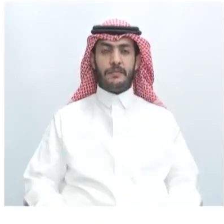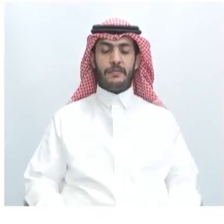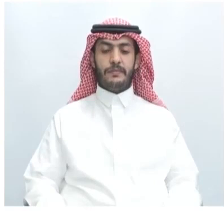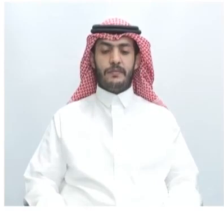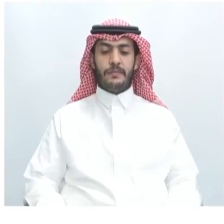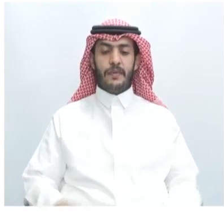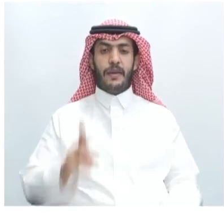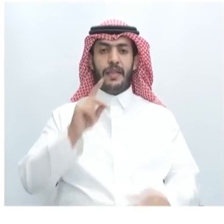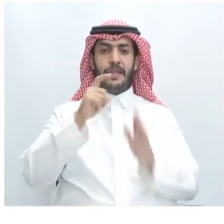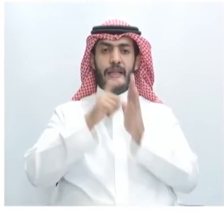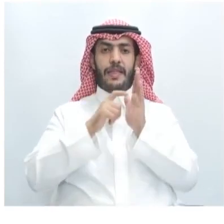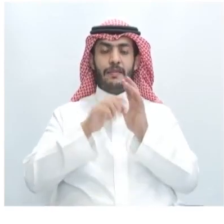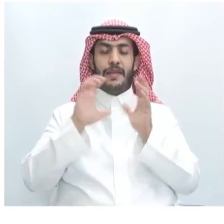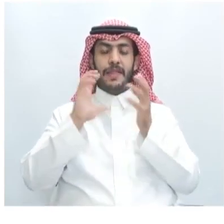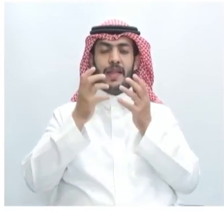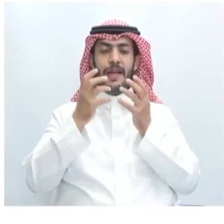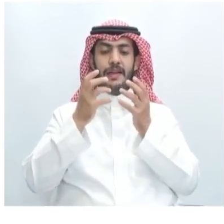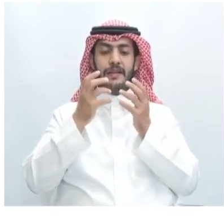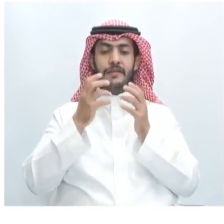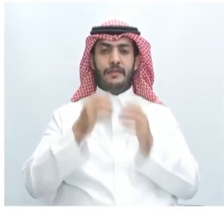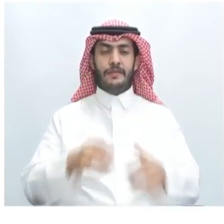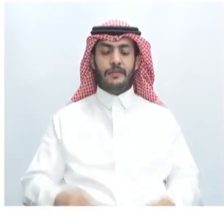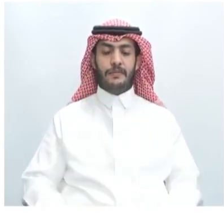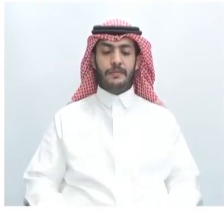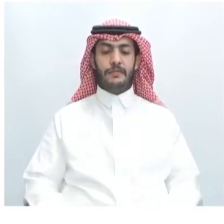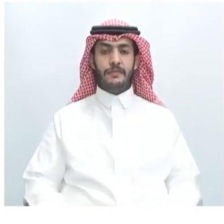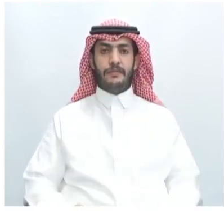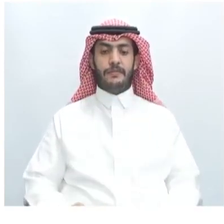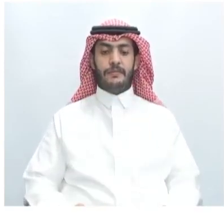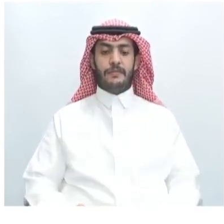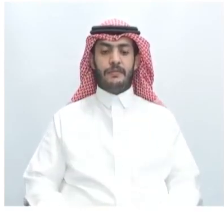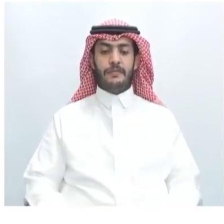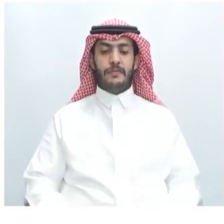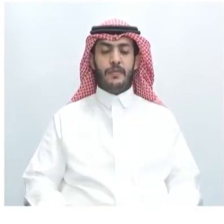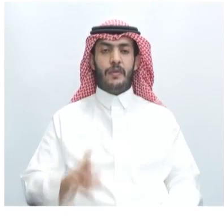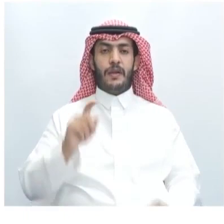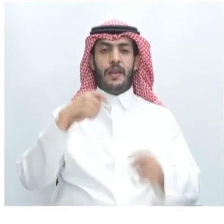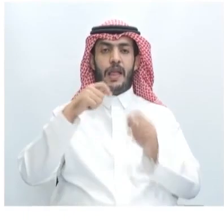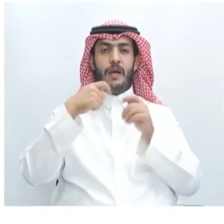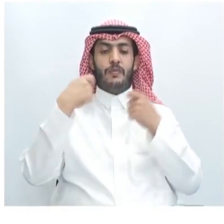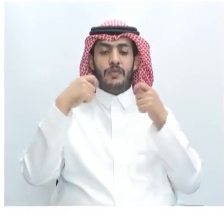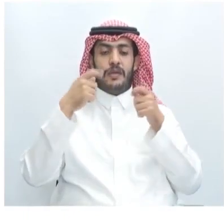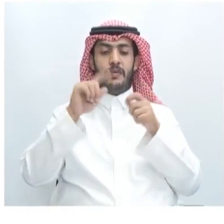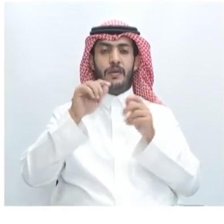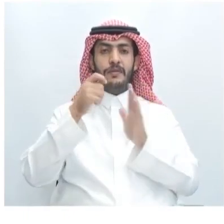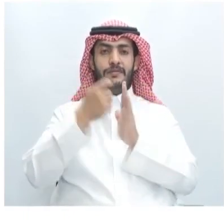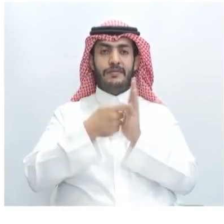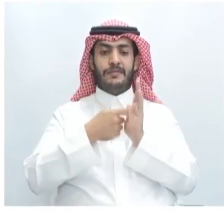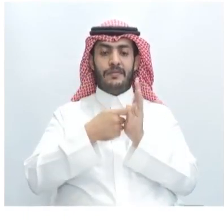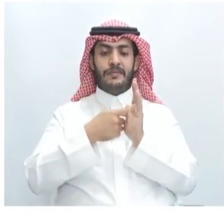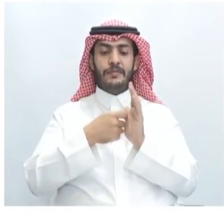ايضا التنظيم الاداري التنظيم الاداري كذلك نظام الوزاره والدواوين